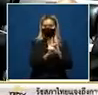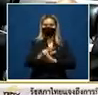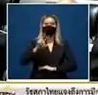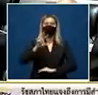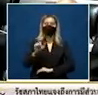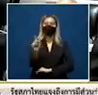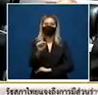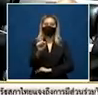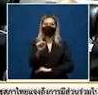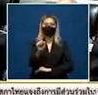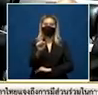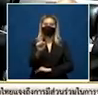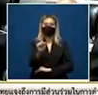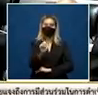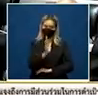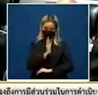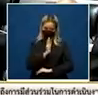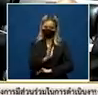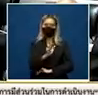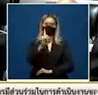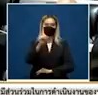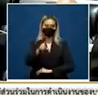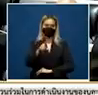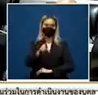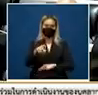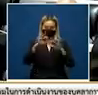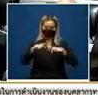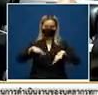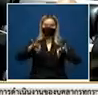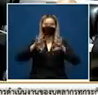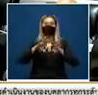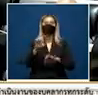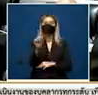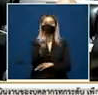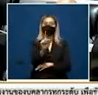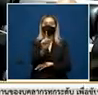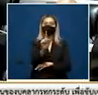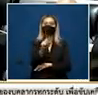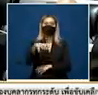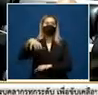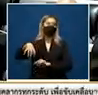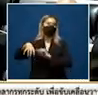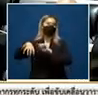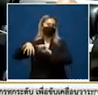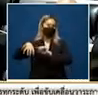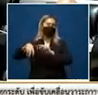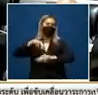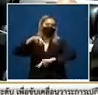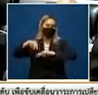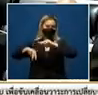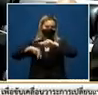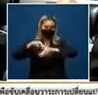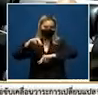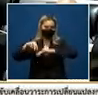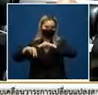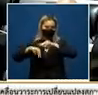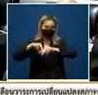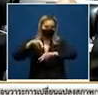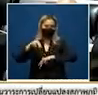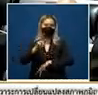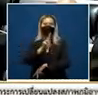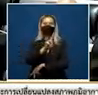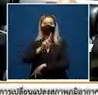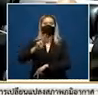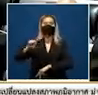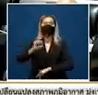อย่างที่บอกแพ้ชนะไม่สำคัญสำคัญที่สุดคือเราสู้ไม่ถอยครับ นี่แหละ นี่หัวหน้าพรร